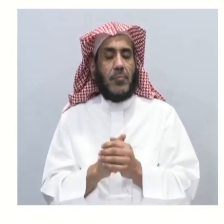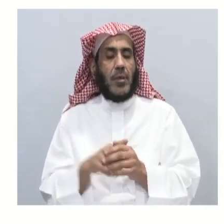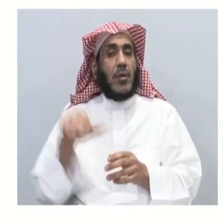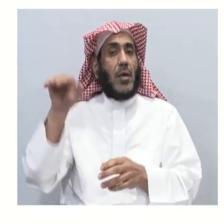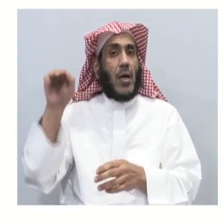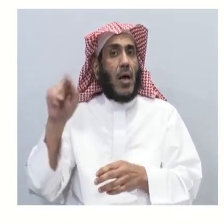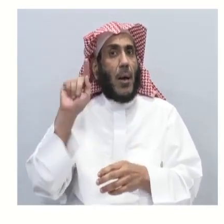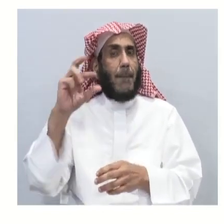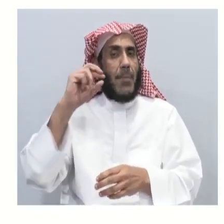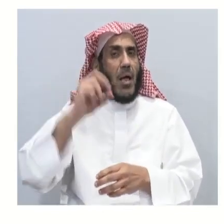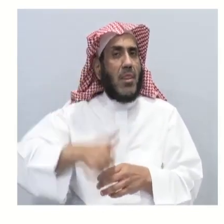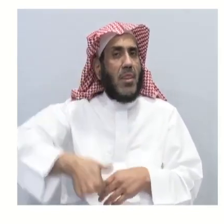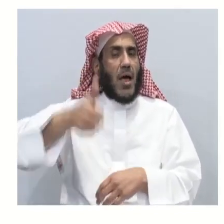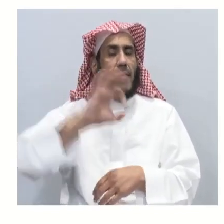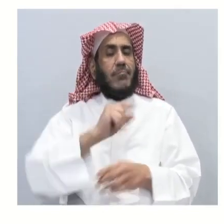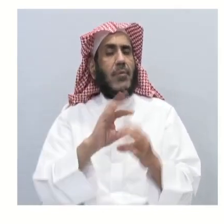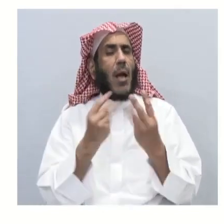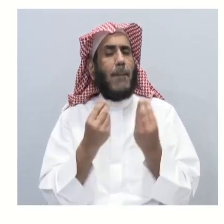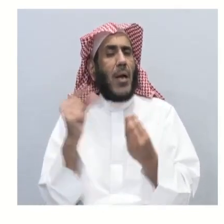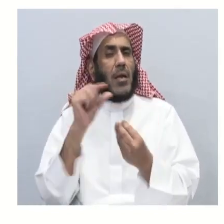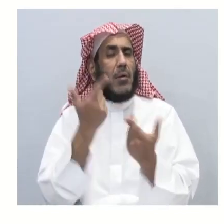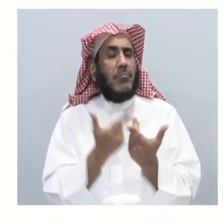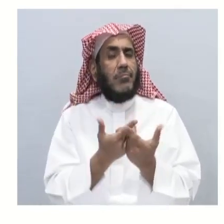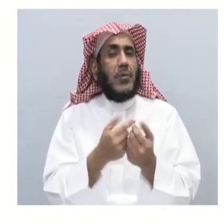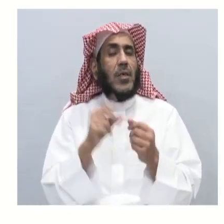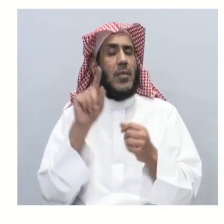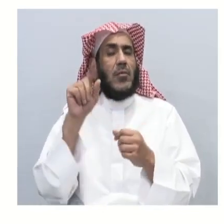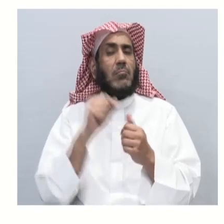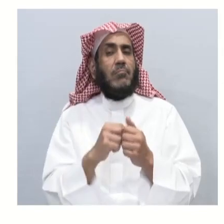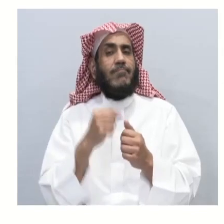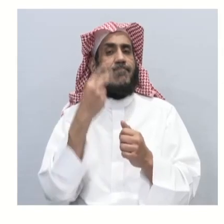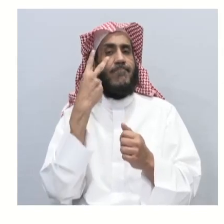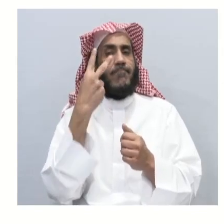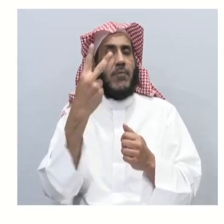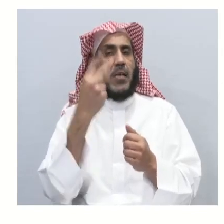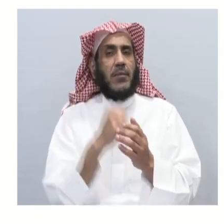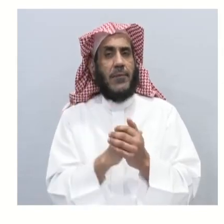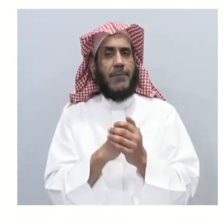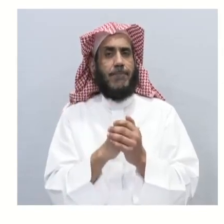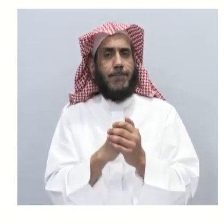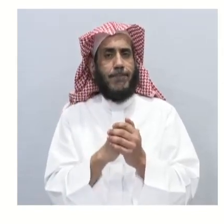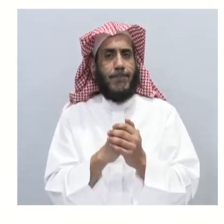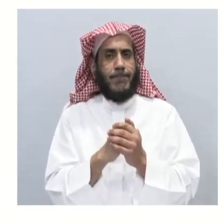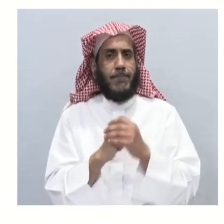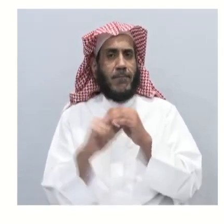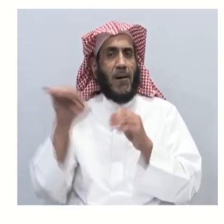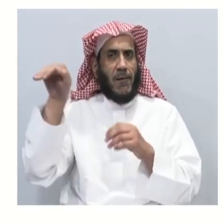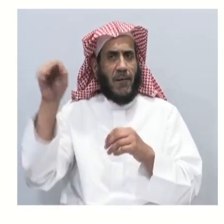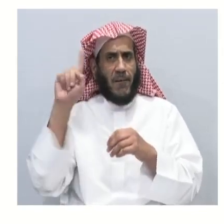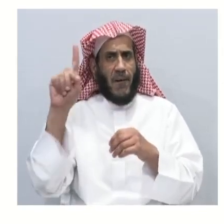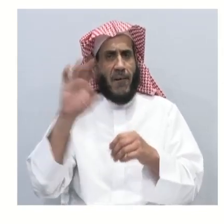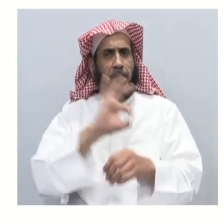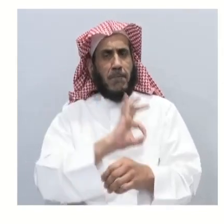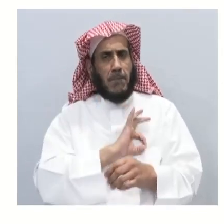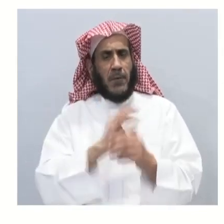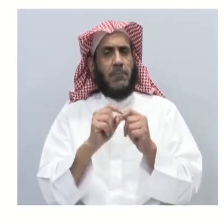حبذا، كم كلمة؟ أحسنتم، هي كلمتان، حبة الفعل